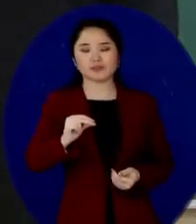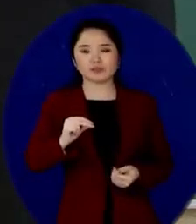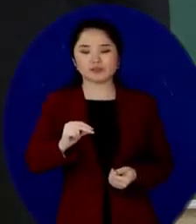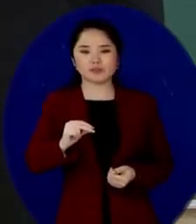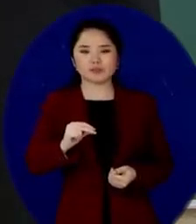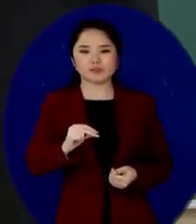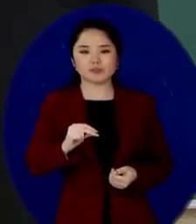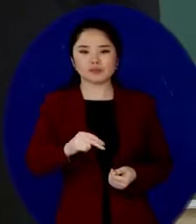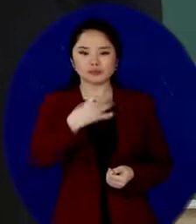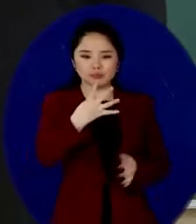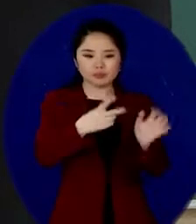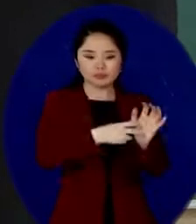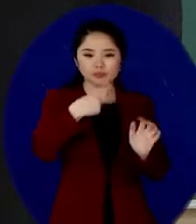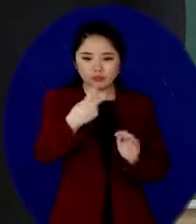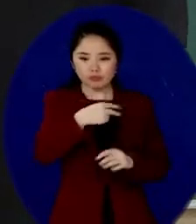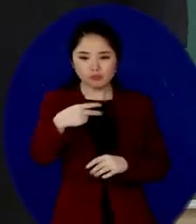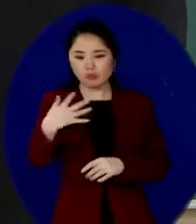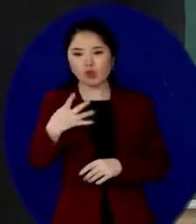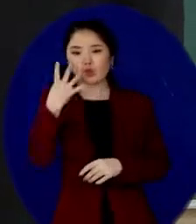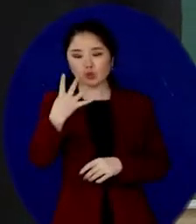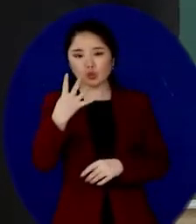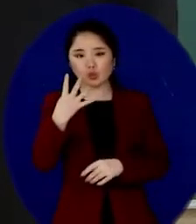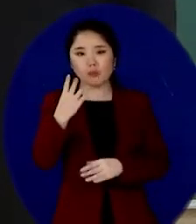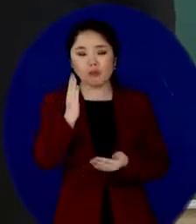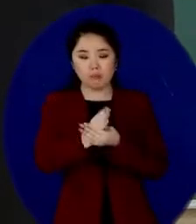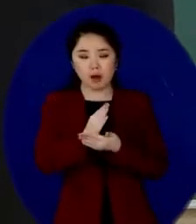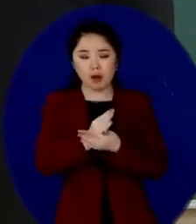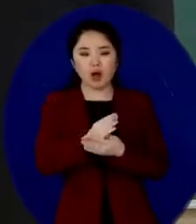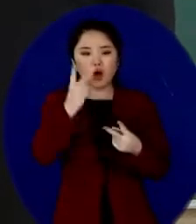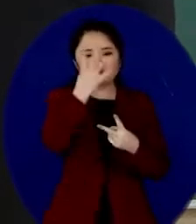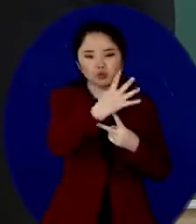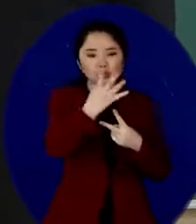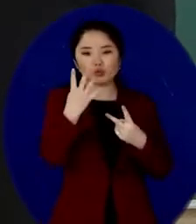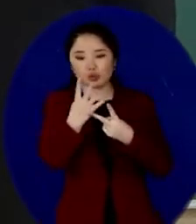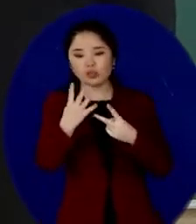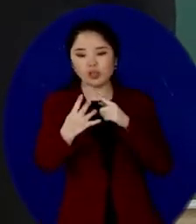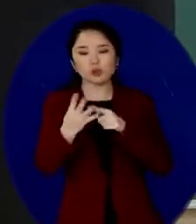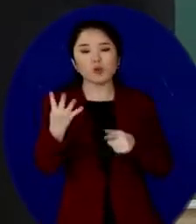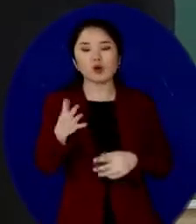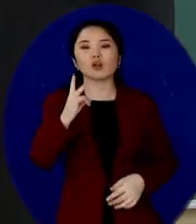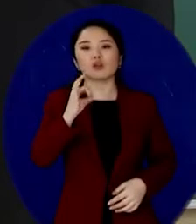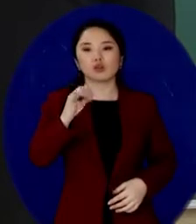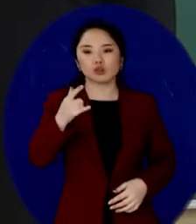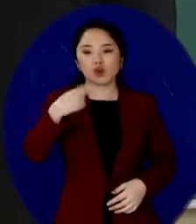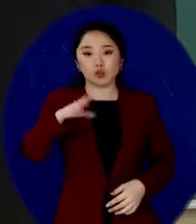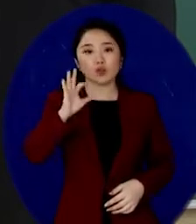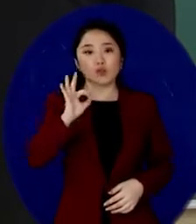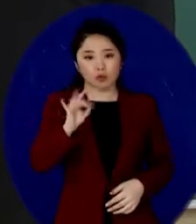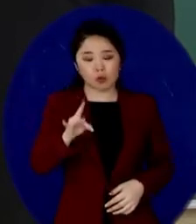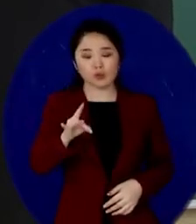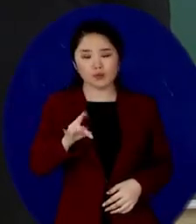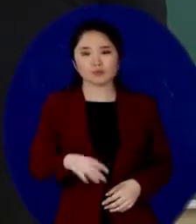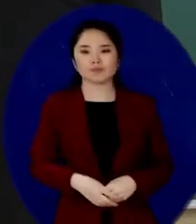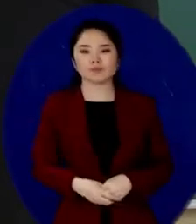За 9-ийг 2-т хуваагаад 4 оногдож байгаа учраас 4-ийг ногдор гэж хэлэх юм байна.